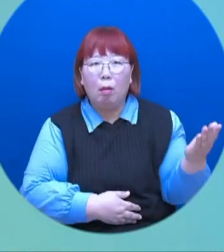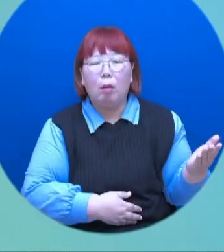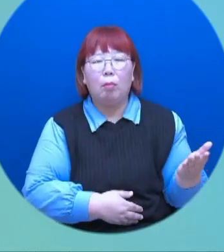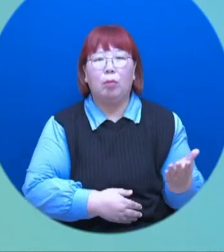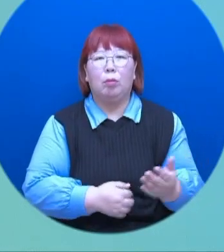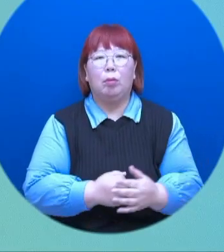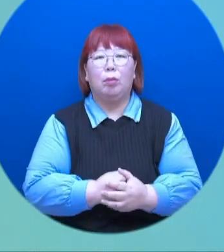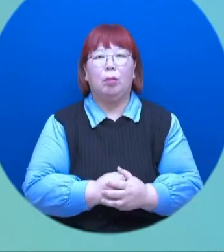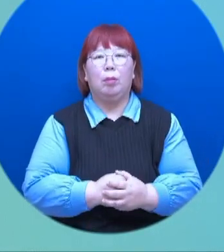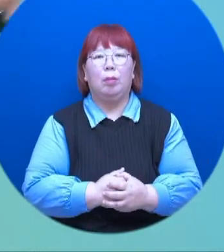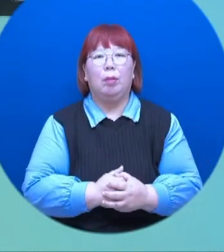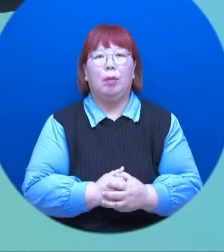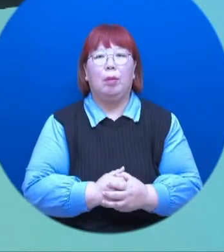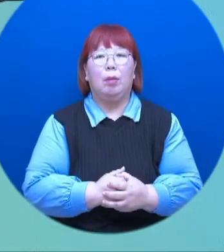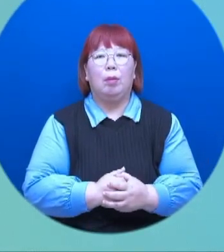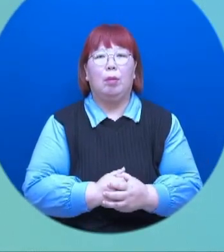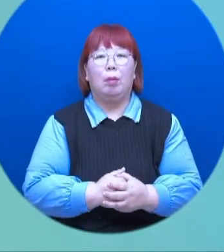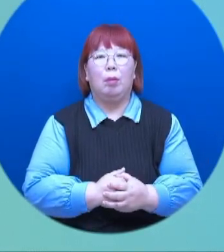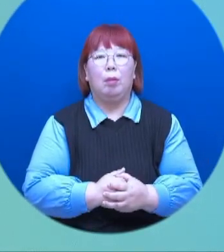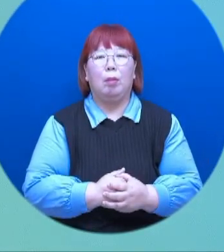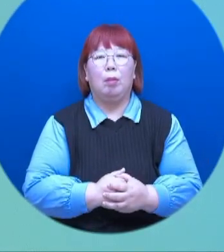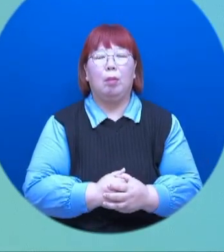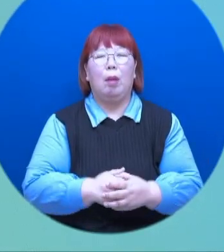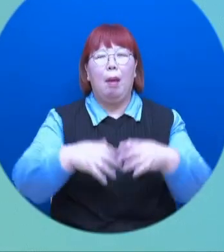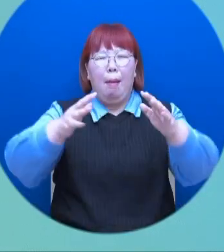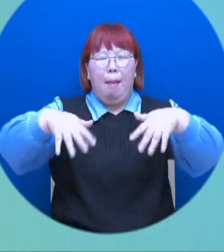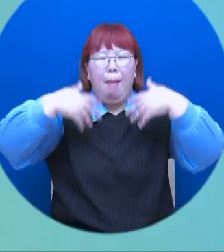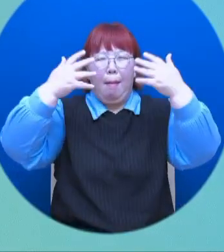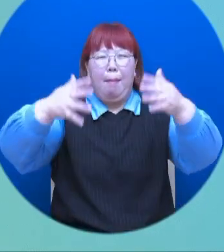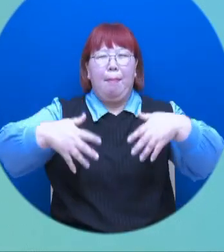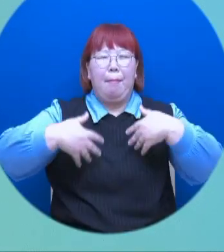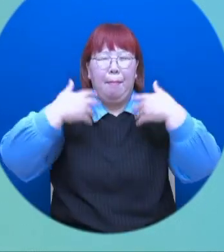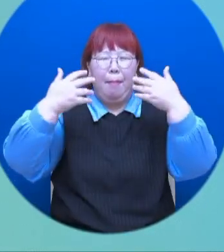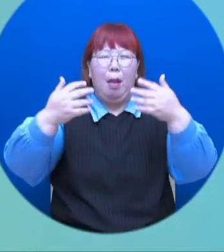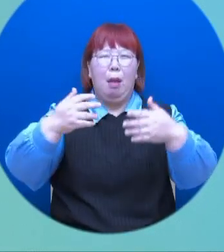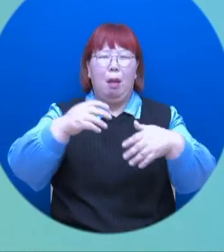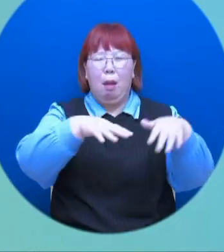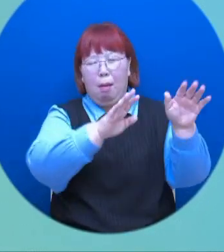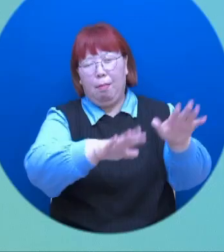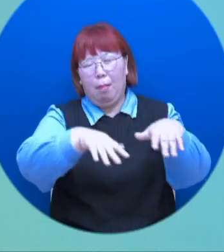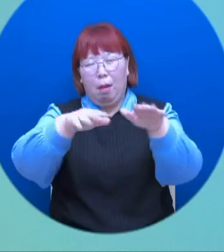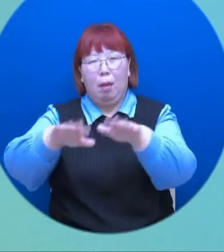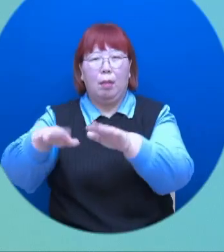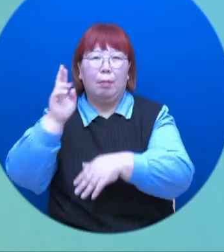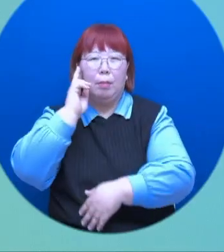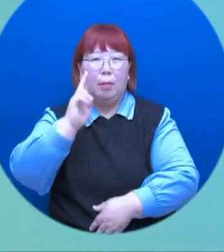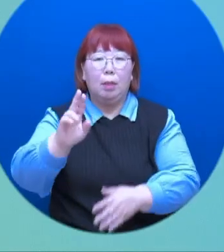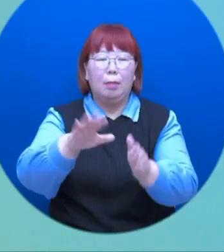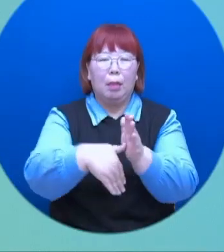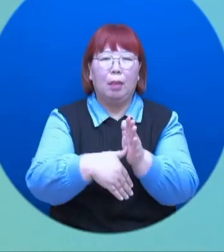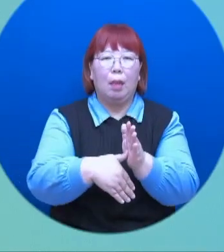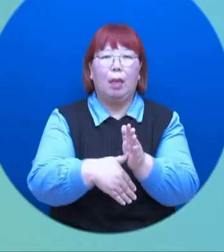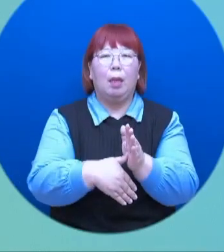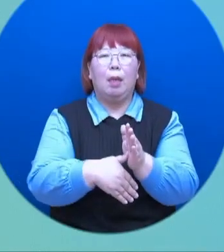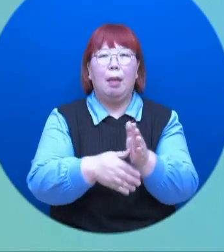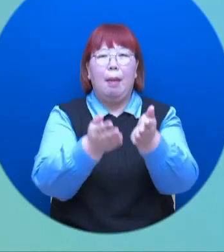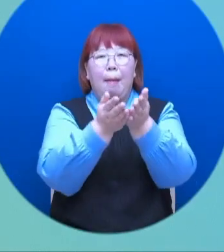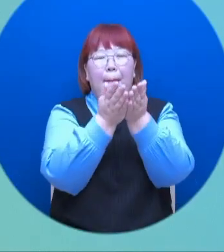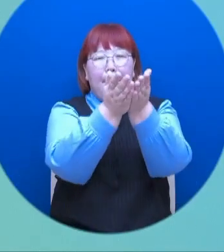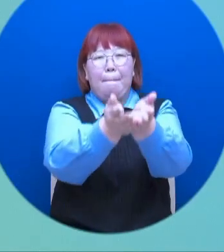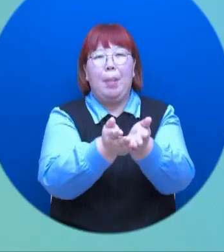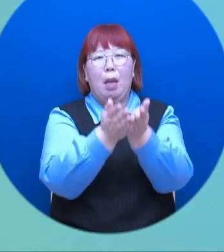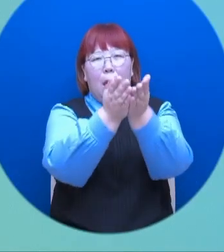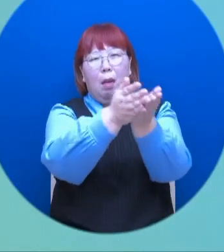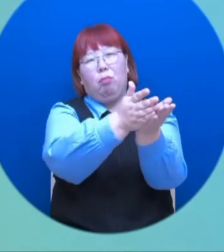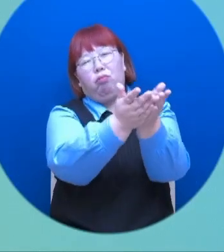왔을 때 유라굴라 풍랑을 만나잖아요. 여러분, 그 풍랑으로 말미암아 침몰 위기에